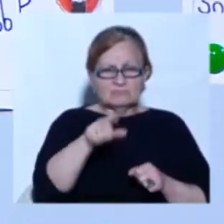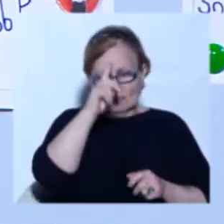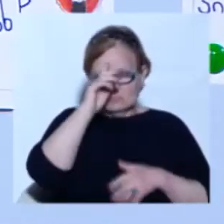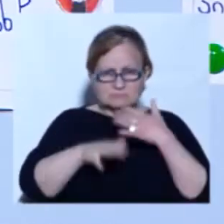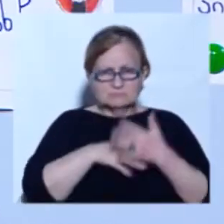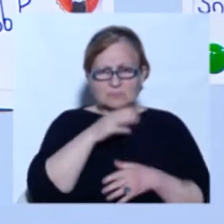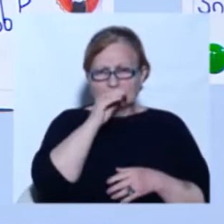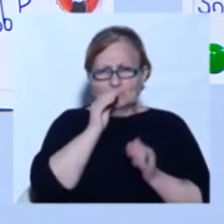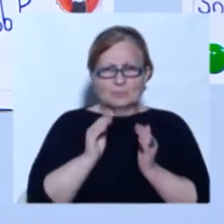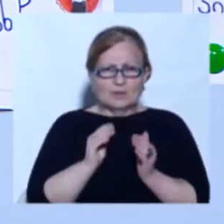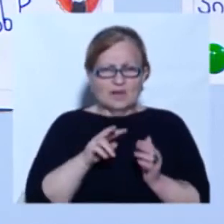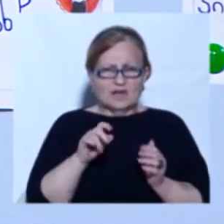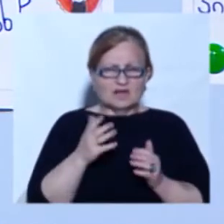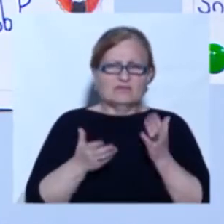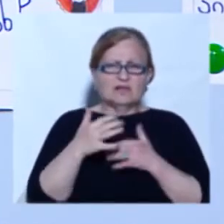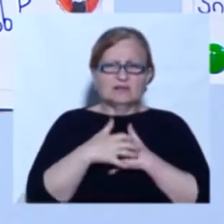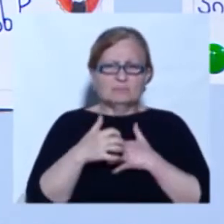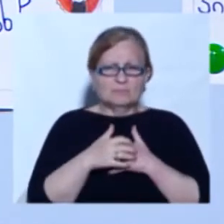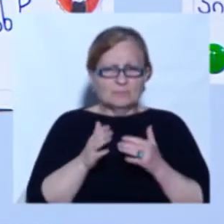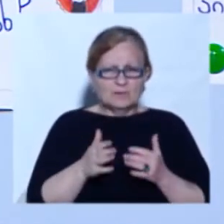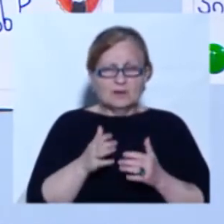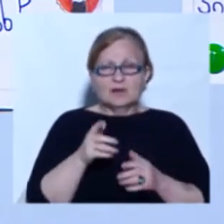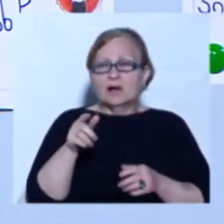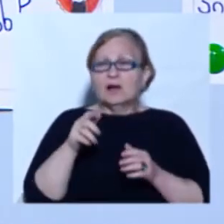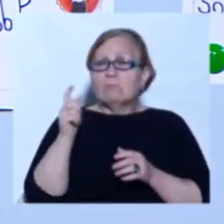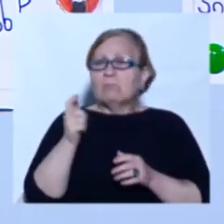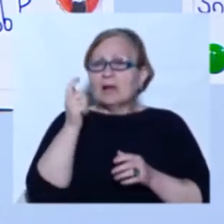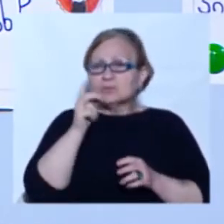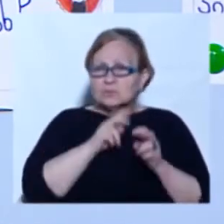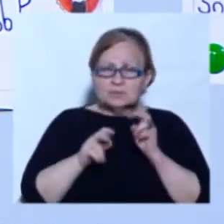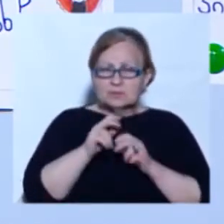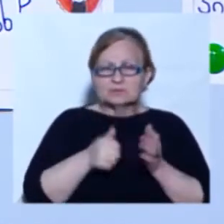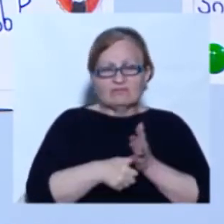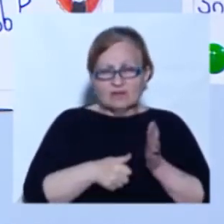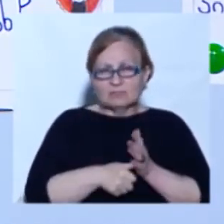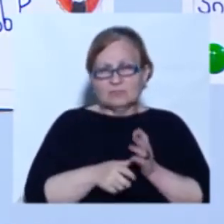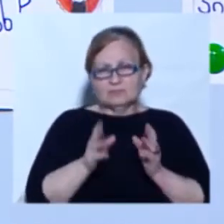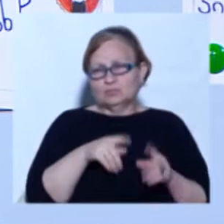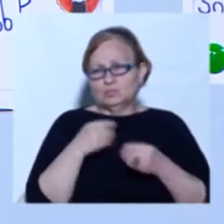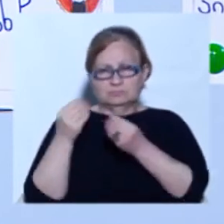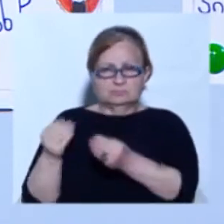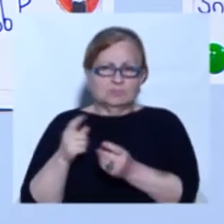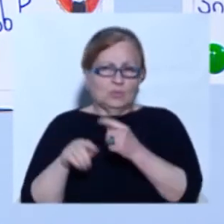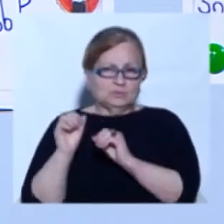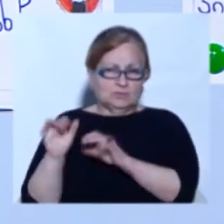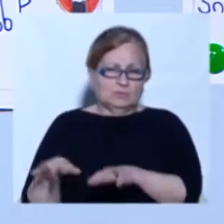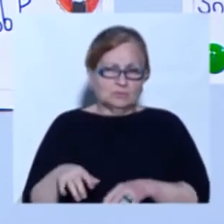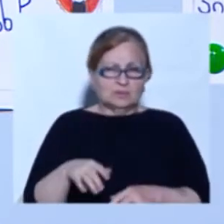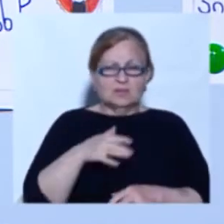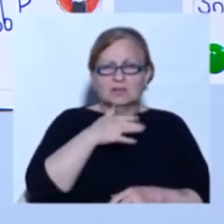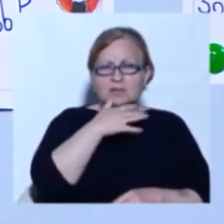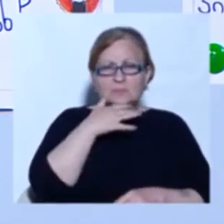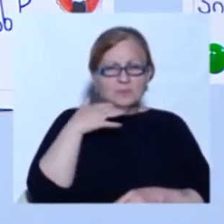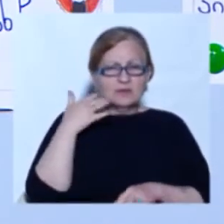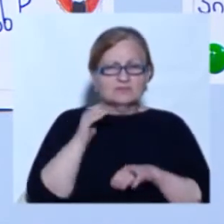პოვნოთ, ან კატა და პატრონს მოვაძებნინოთ, პატრონს მივუყვანოთ და კიდევ ბევრი ასეთი